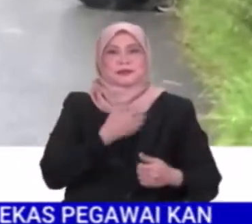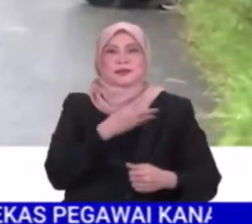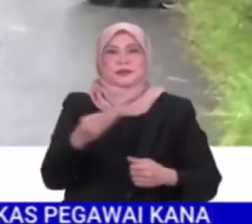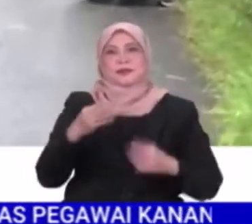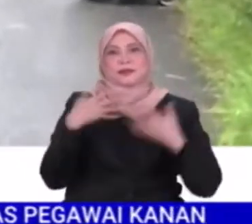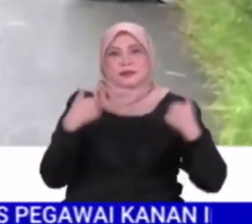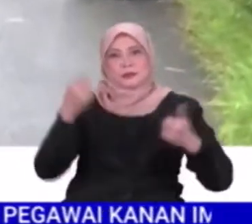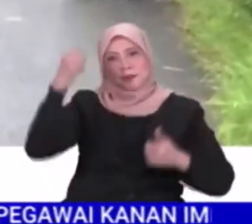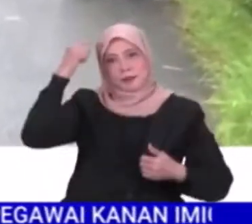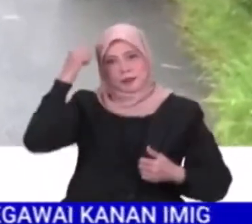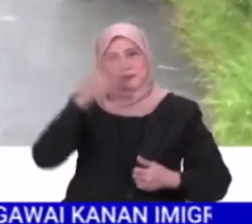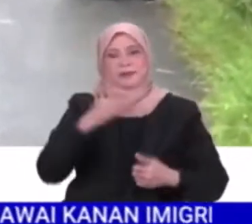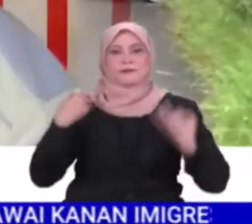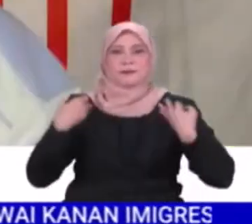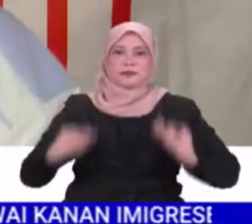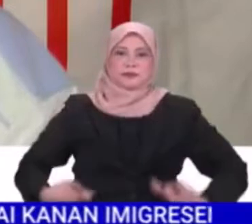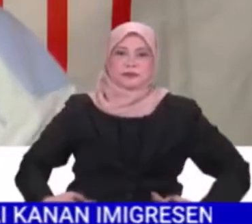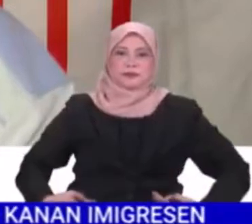kesihatan mental dan fizikal.